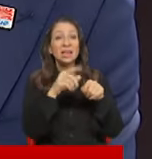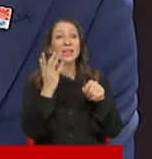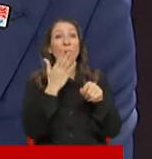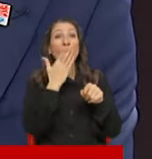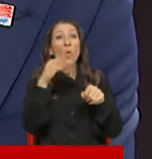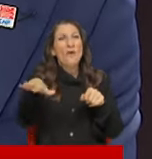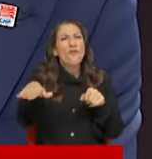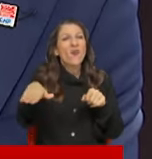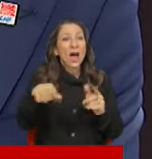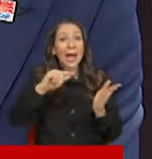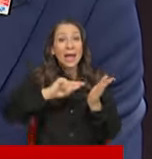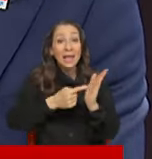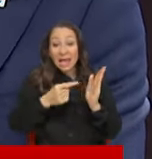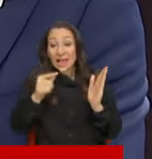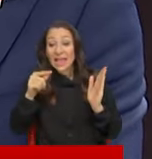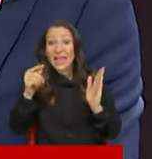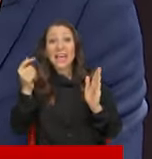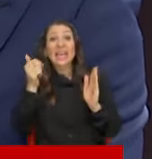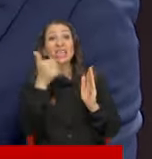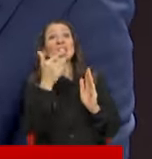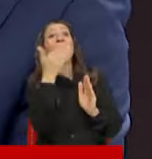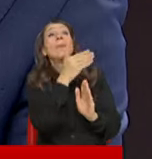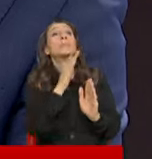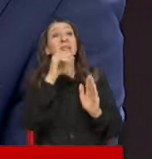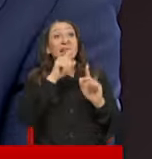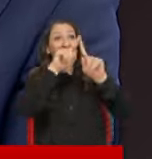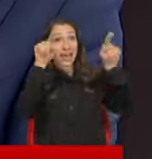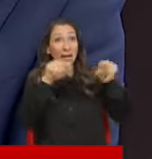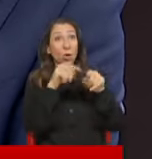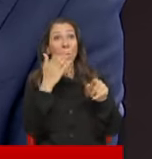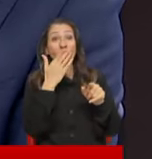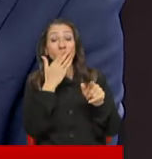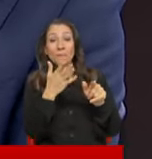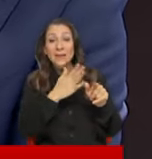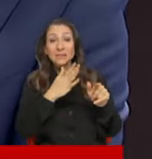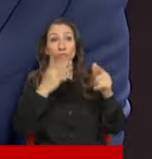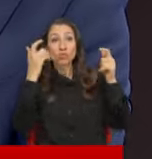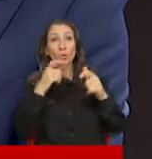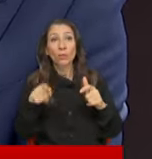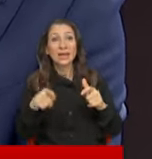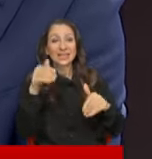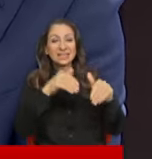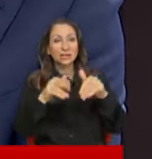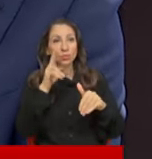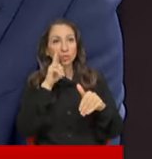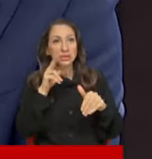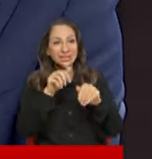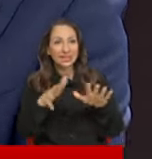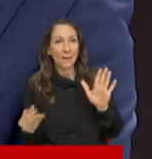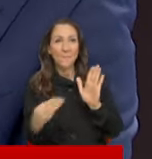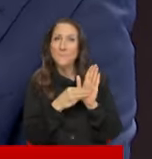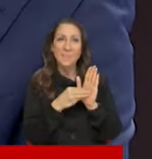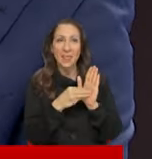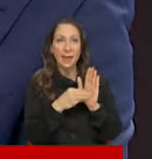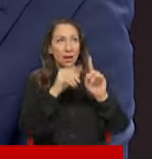okuldayken ıslak imzalı tutanak daha ilçeye gitmeden 1ci ekrandan okul Bilişim sorumluları seçim sonuçlarını sisteme girmiş